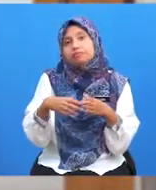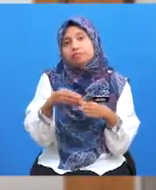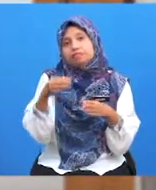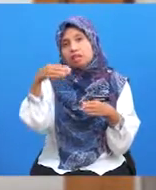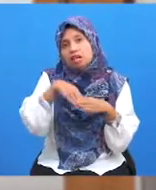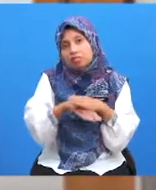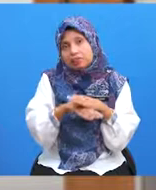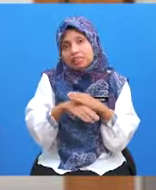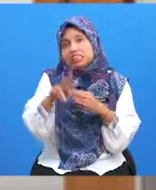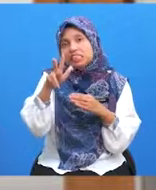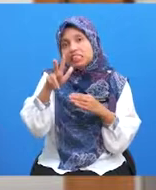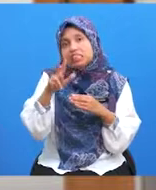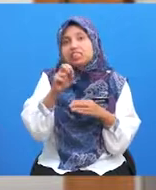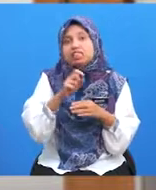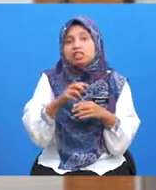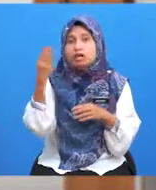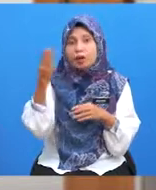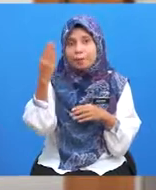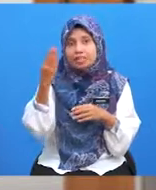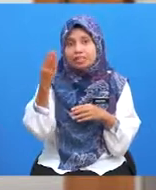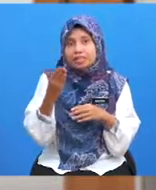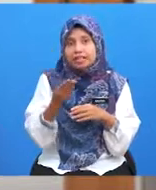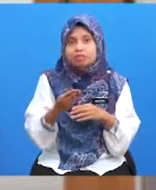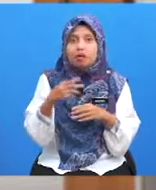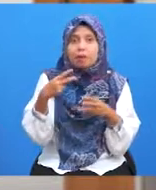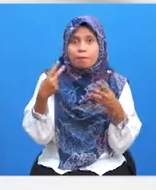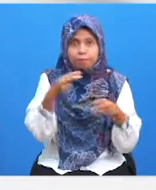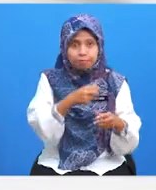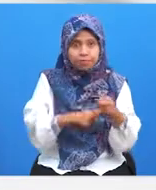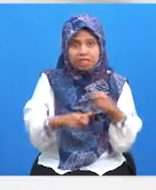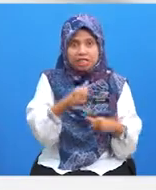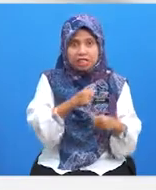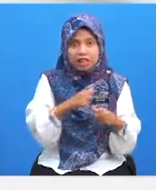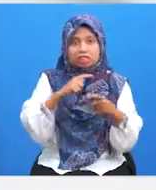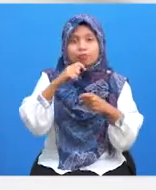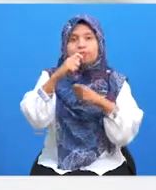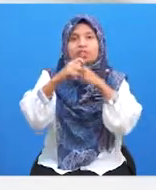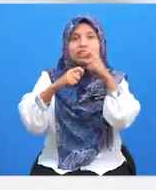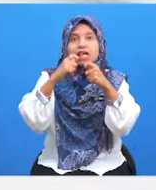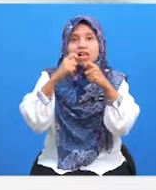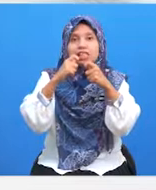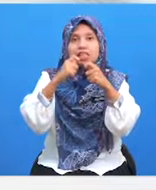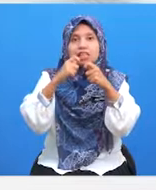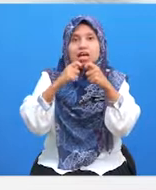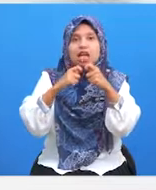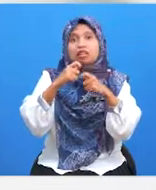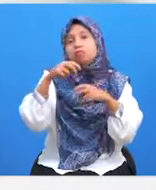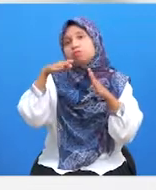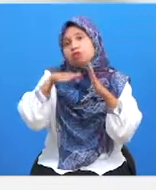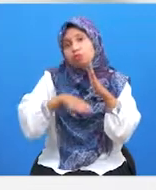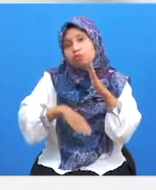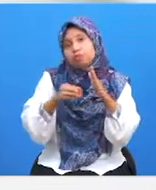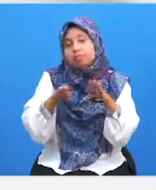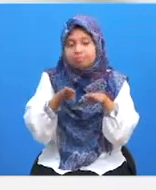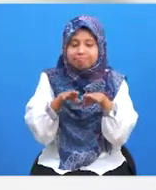mempengaruhi di getren persekitaran pernyataan yaitu tren peningkatan tren menurut dan tren mendata